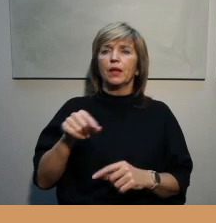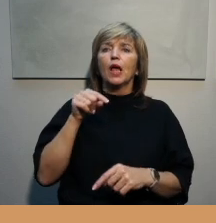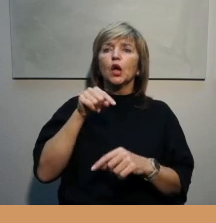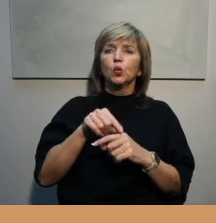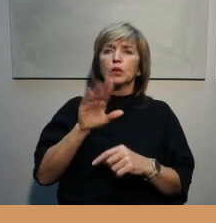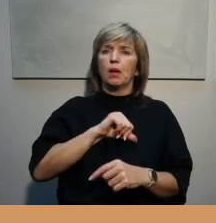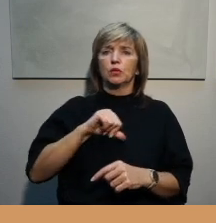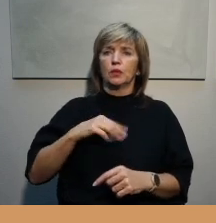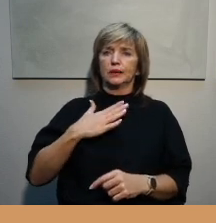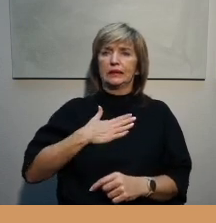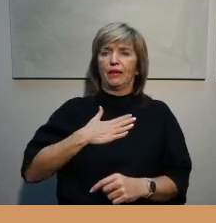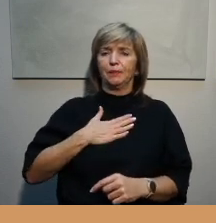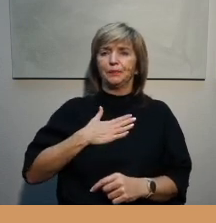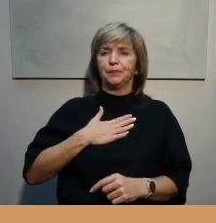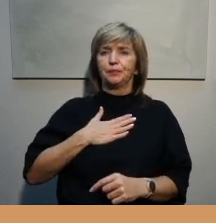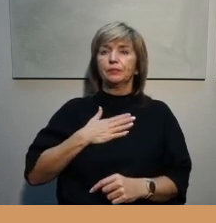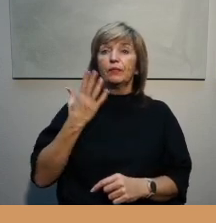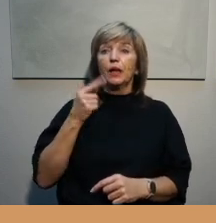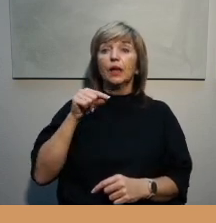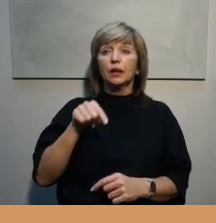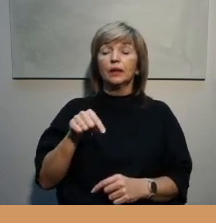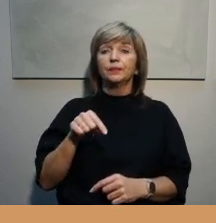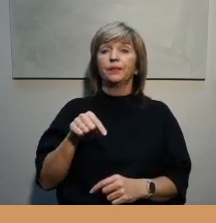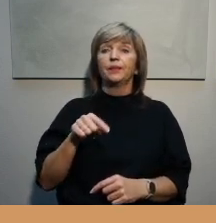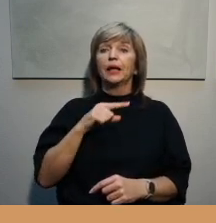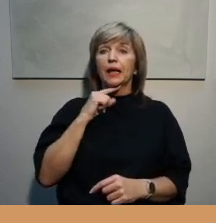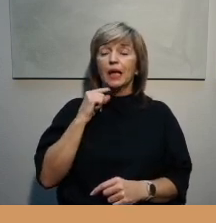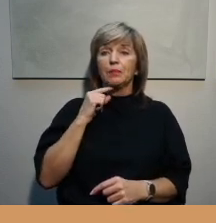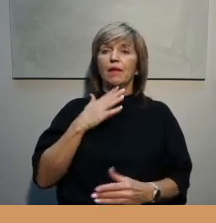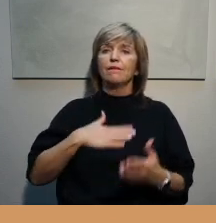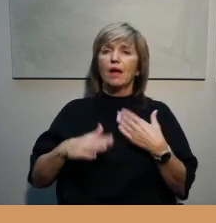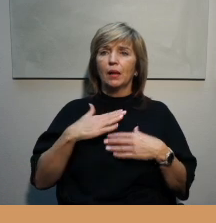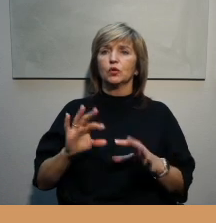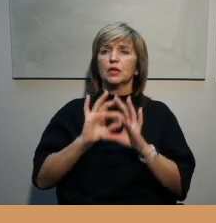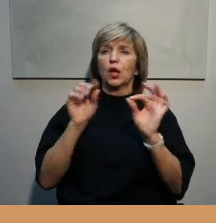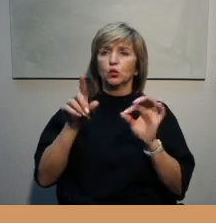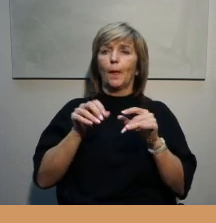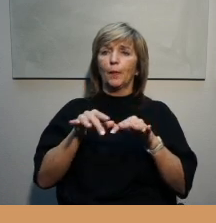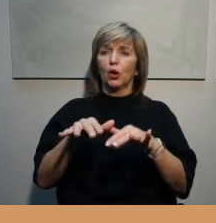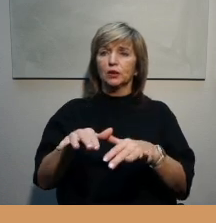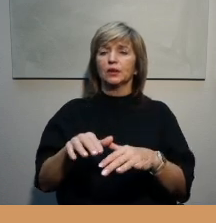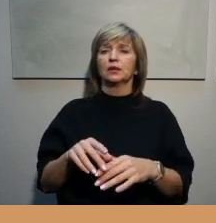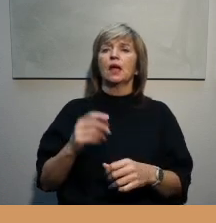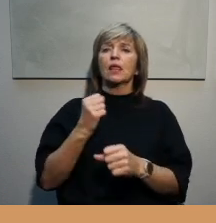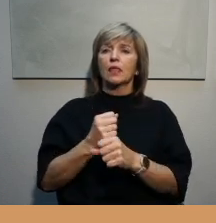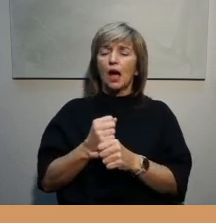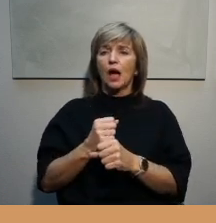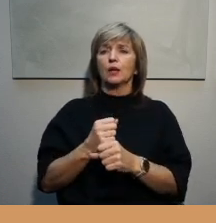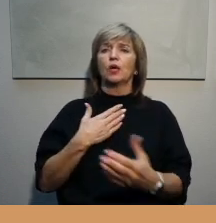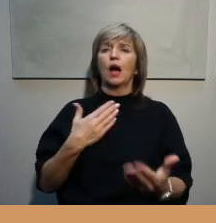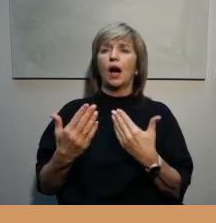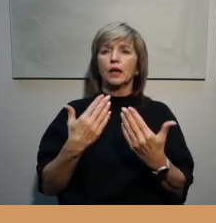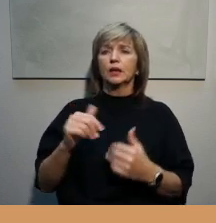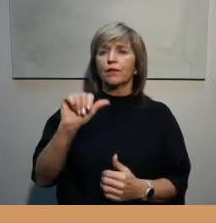par sevi. Un tad, kad mēs gribam, vēlamies un sākam šo procesu, darbu,